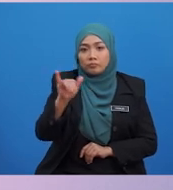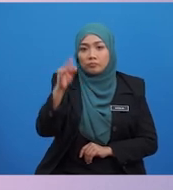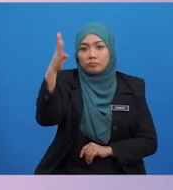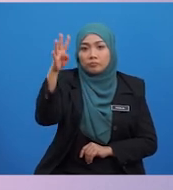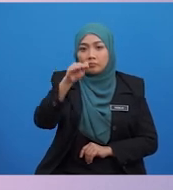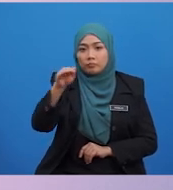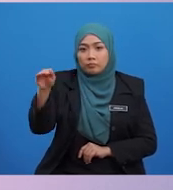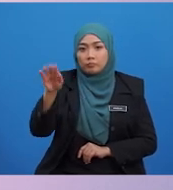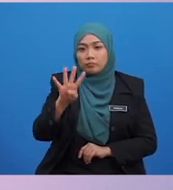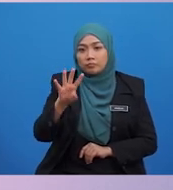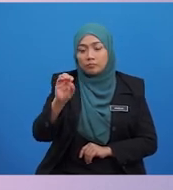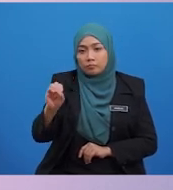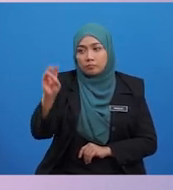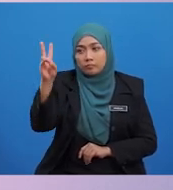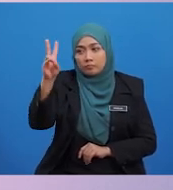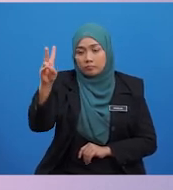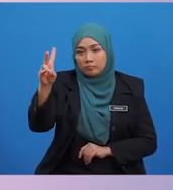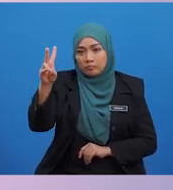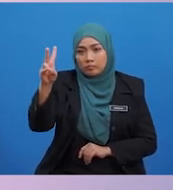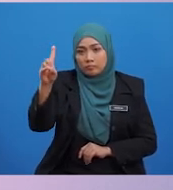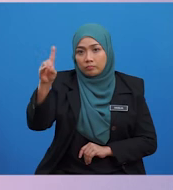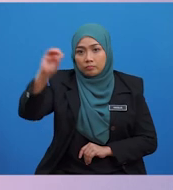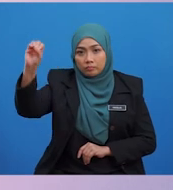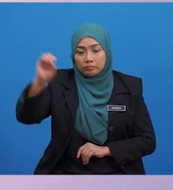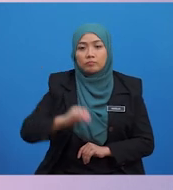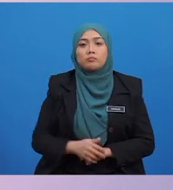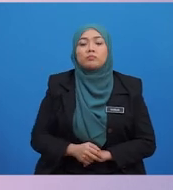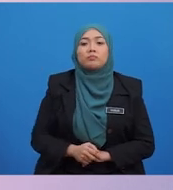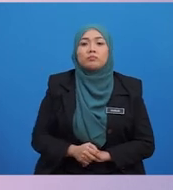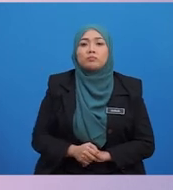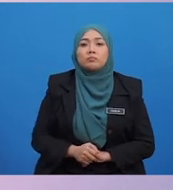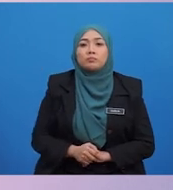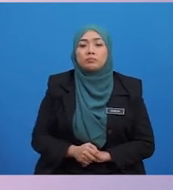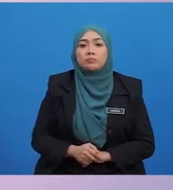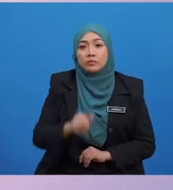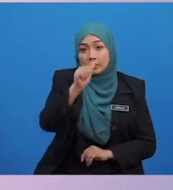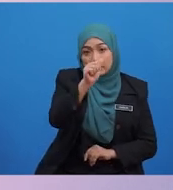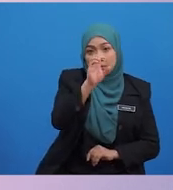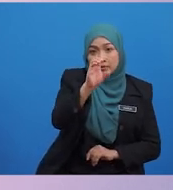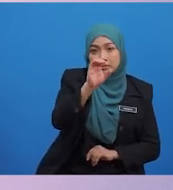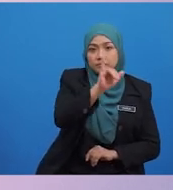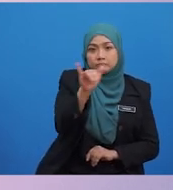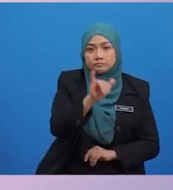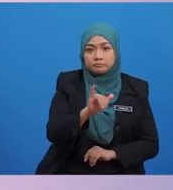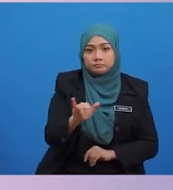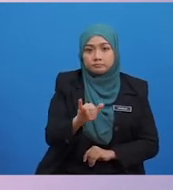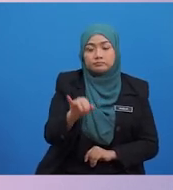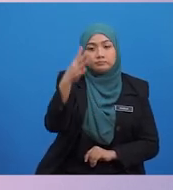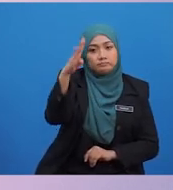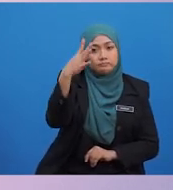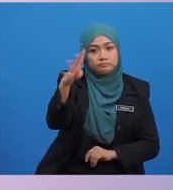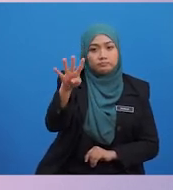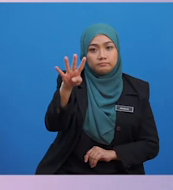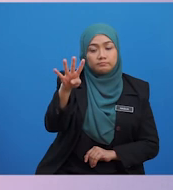14 persen 40 Dajjal many Villas ikannya isi satu sama dengan